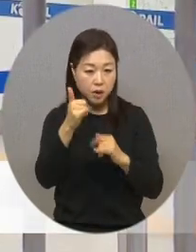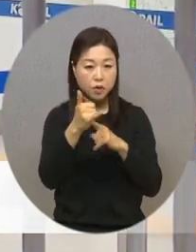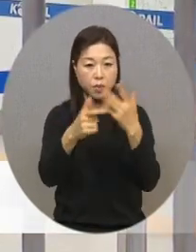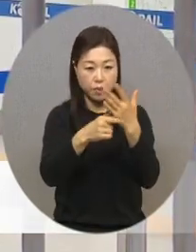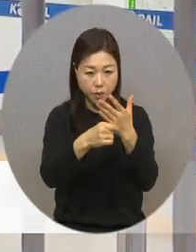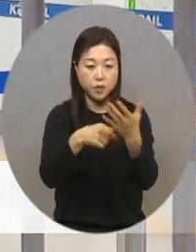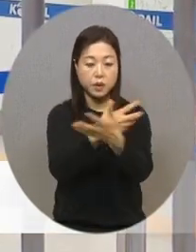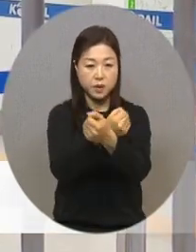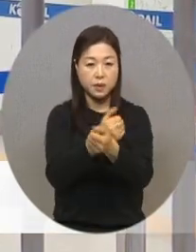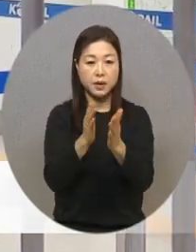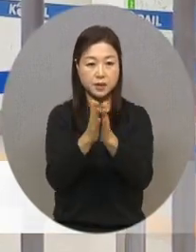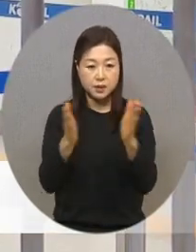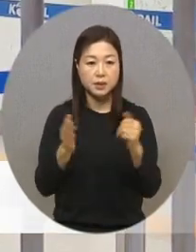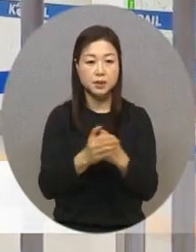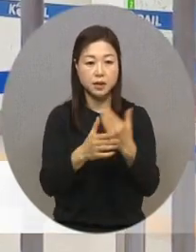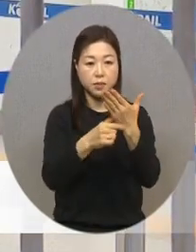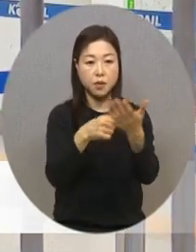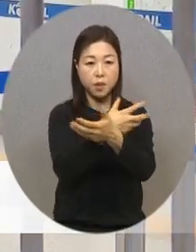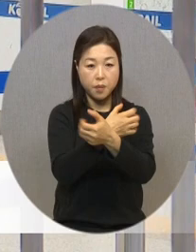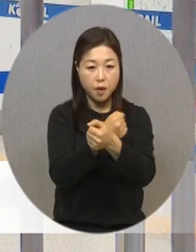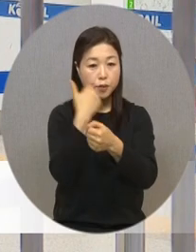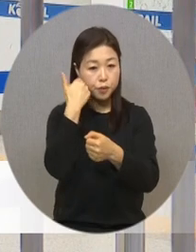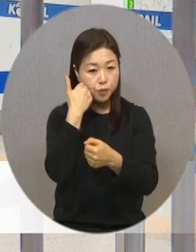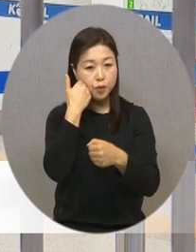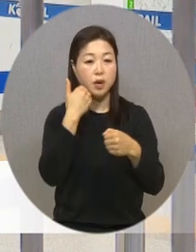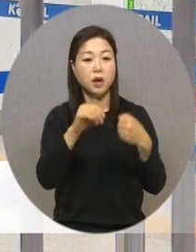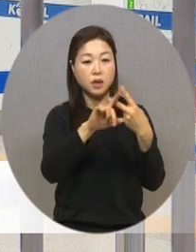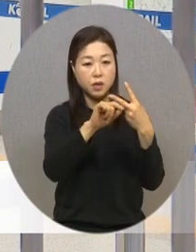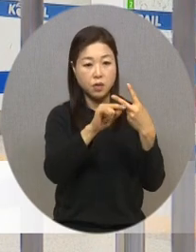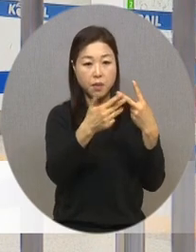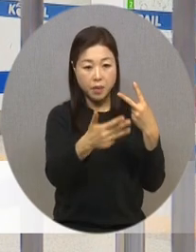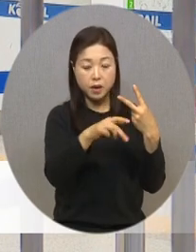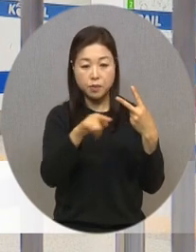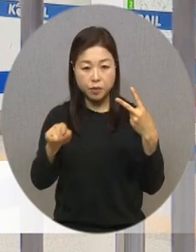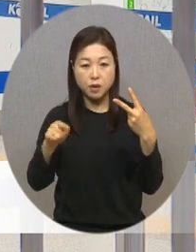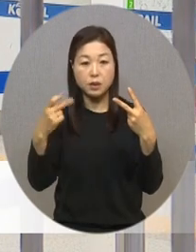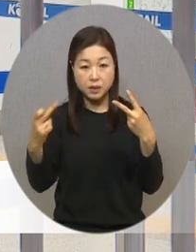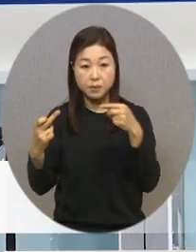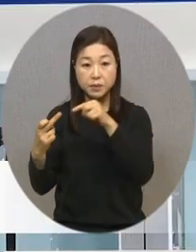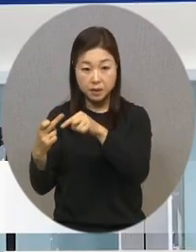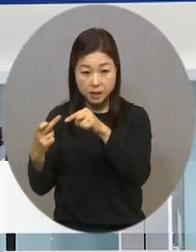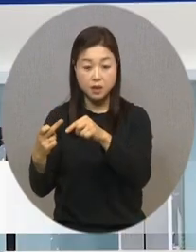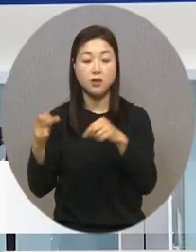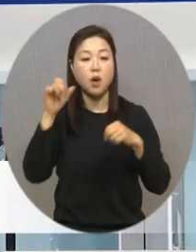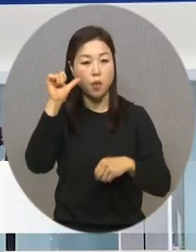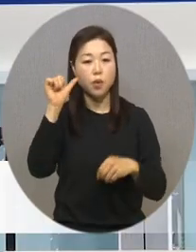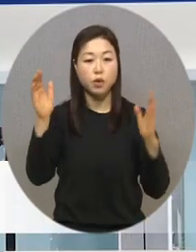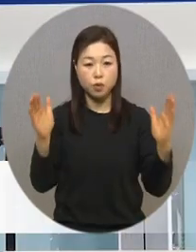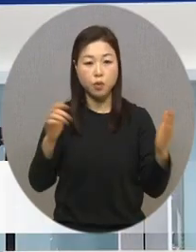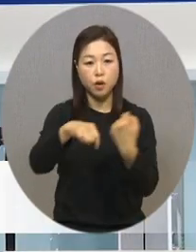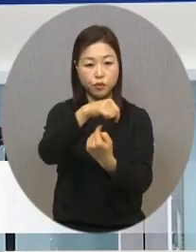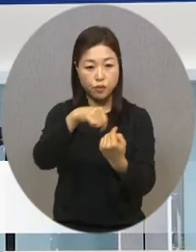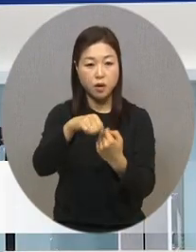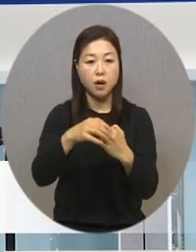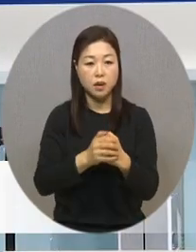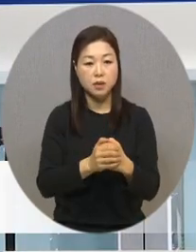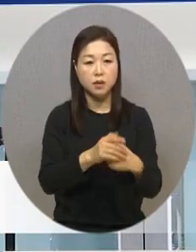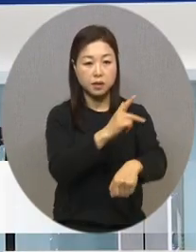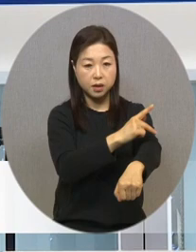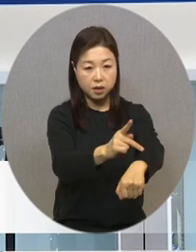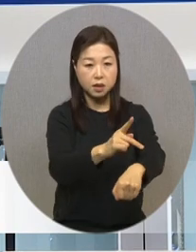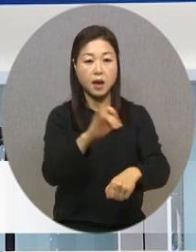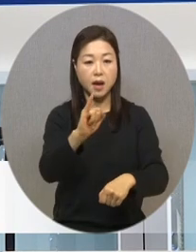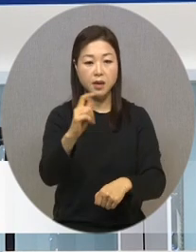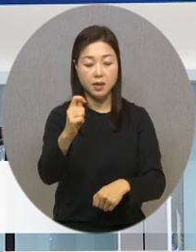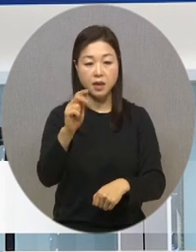진행합니다. 승차권 예매 대상은 2월 8일부터 12일까지 5일 동안 운행하는 KTX와